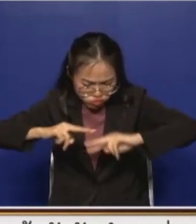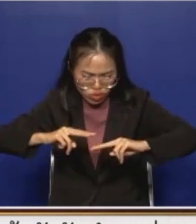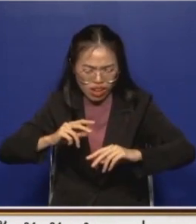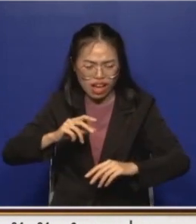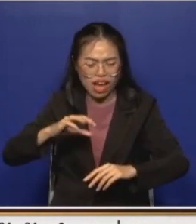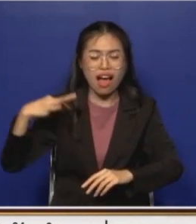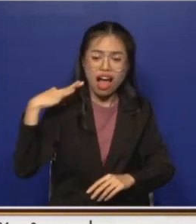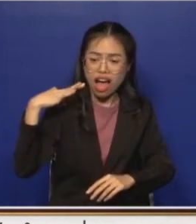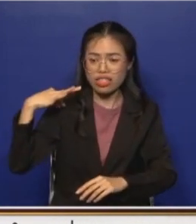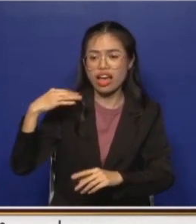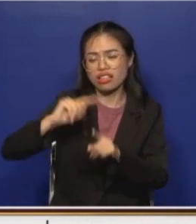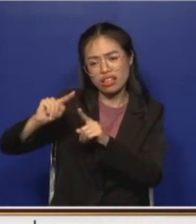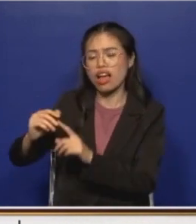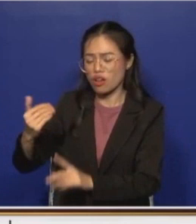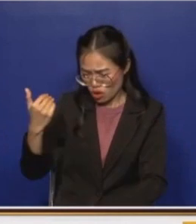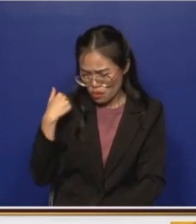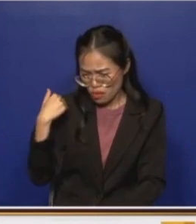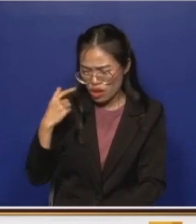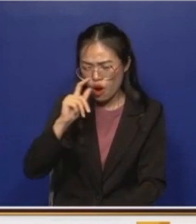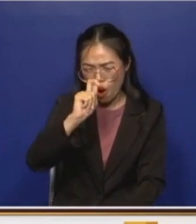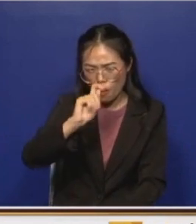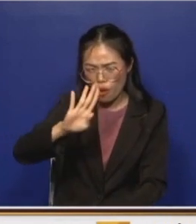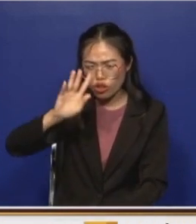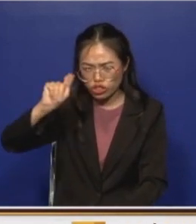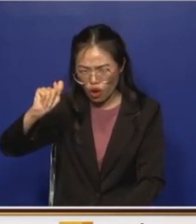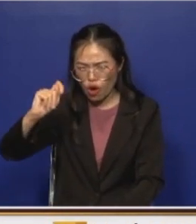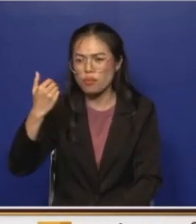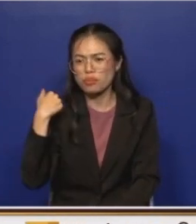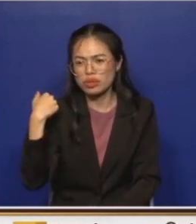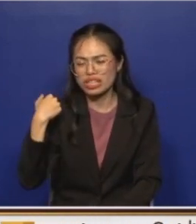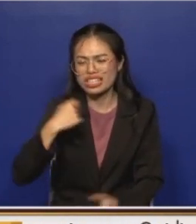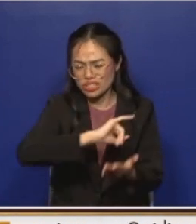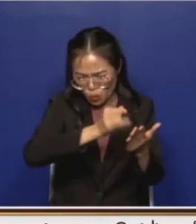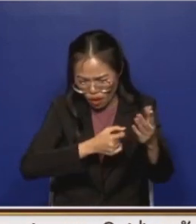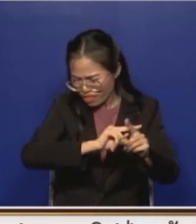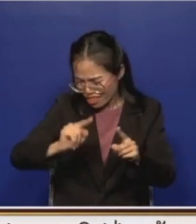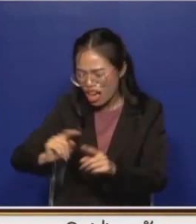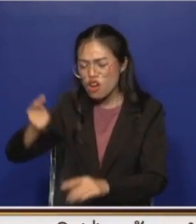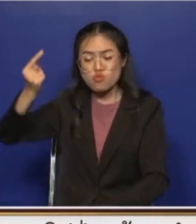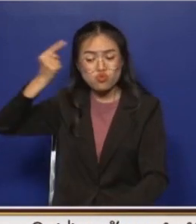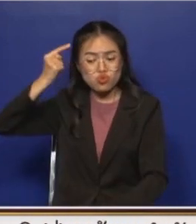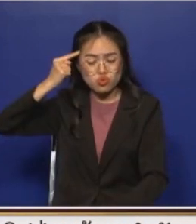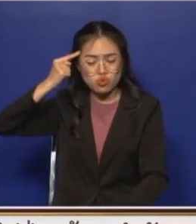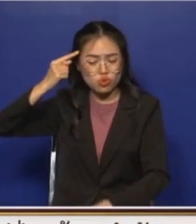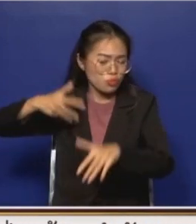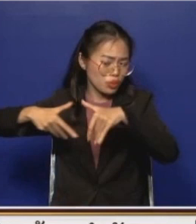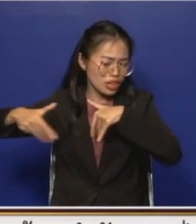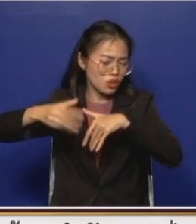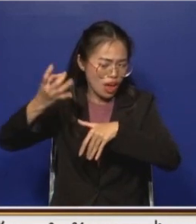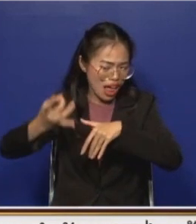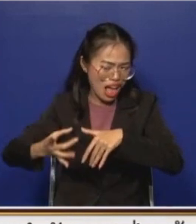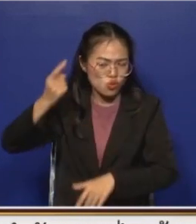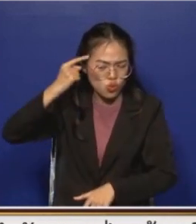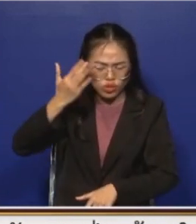เมื่อกี้บอกว่าไปก่อให้เกิดประชาชนโกงฮะพอแอปพลิเคชันฮะมันมีตั้งแต่เรื่องซื้อคนละครึ่งซื้อกางเก